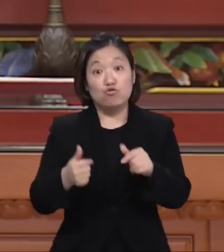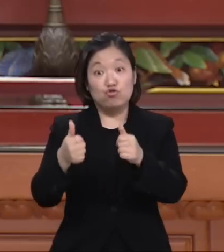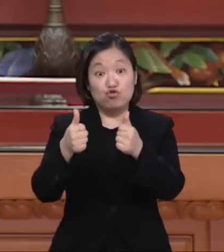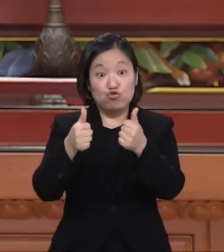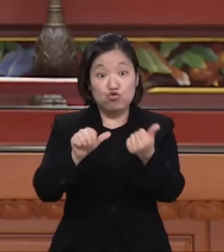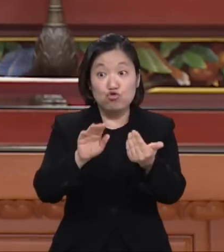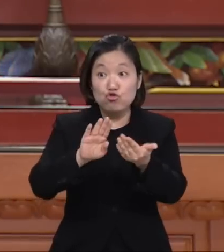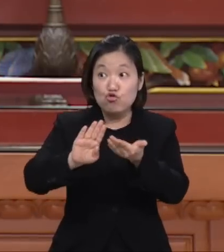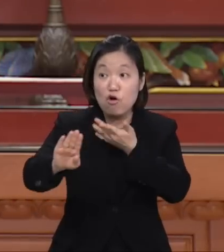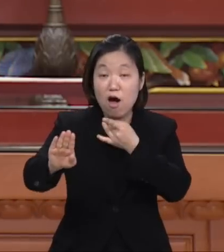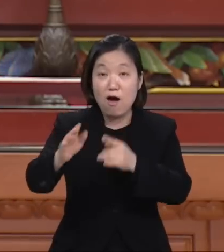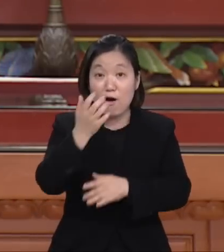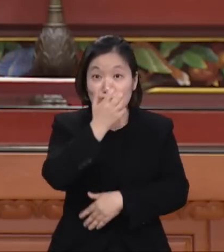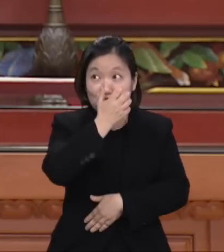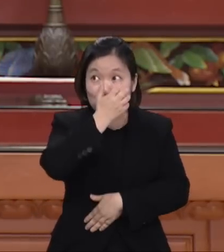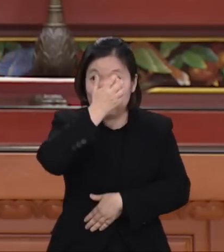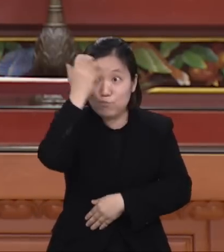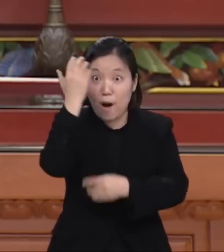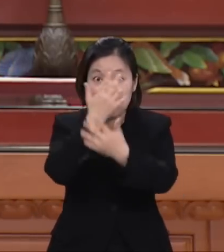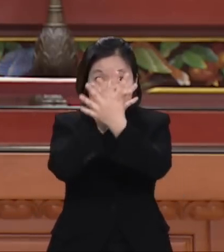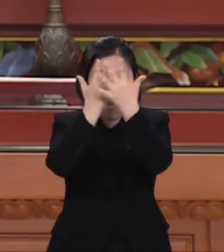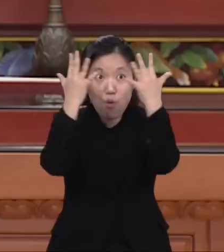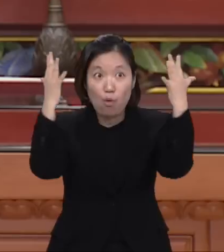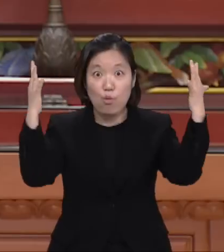생생한 한바탕 꿈이 펼쳐집니다